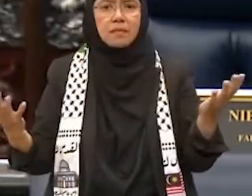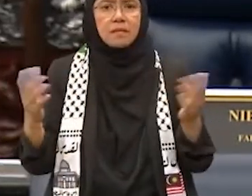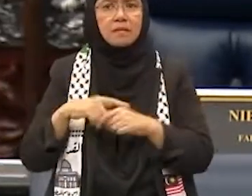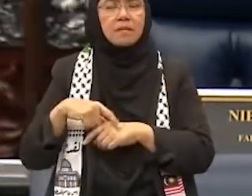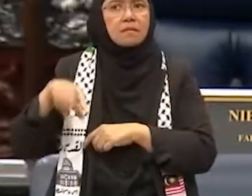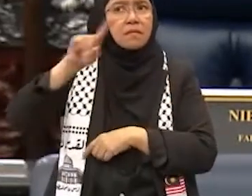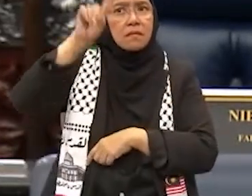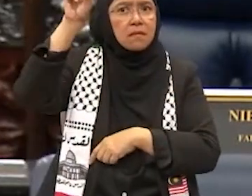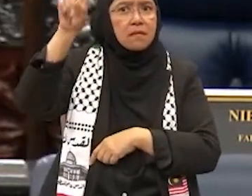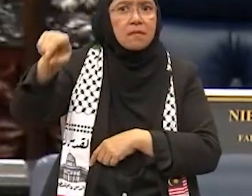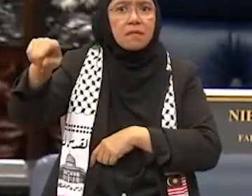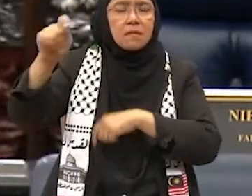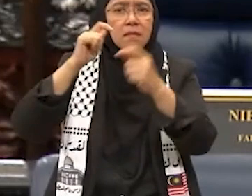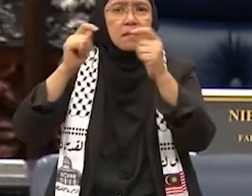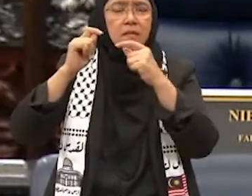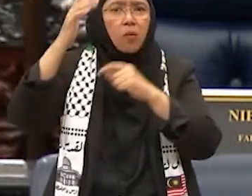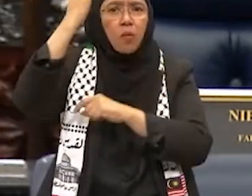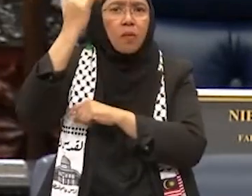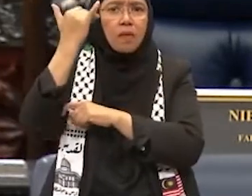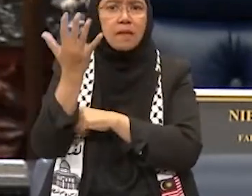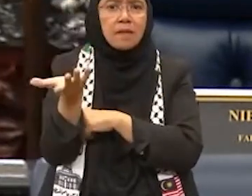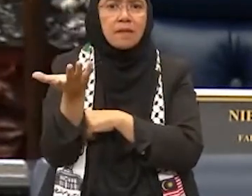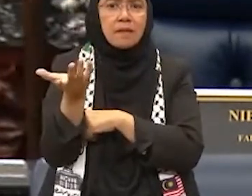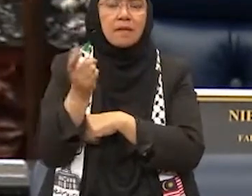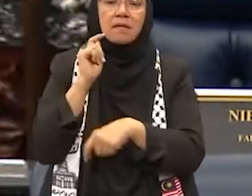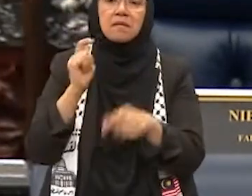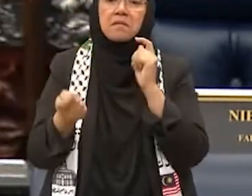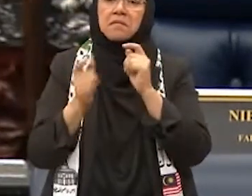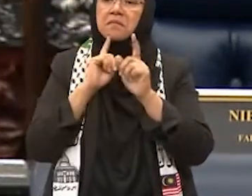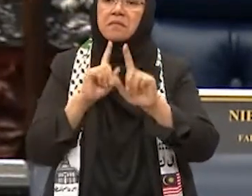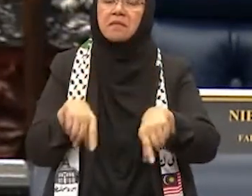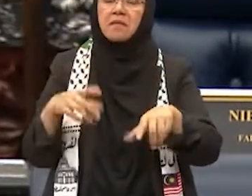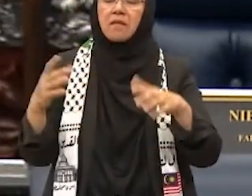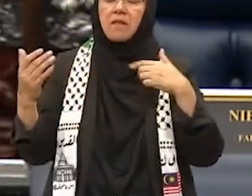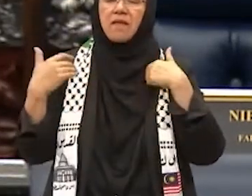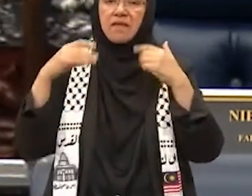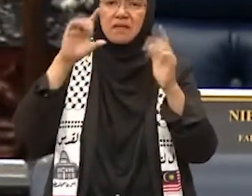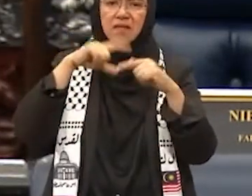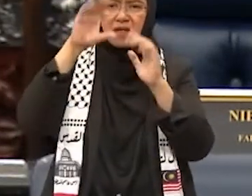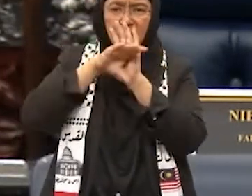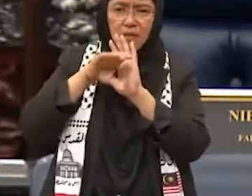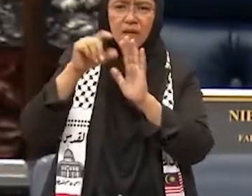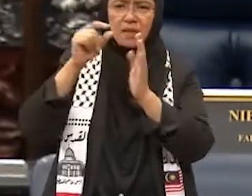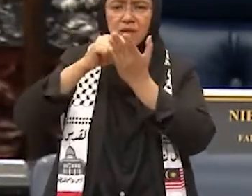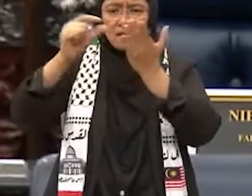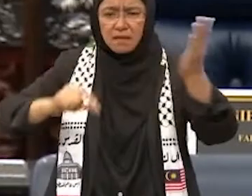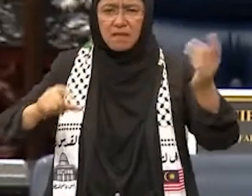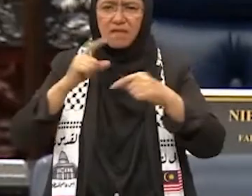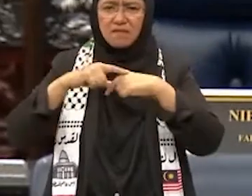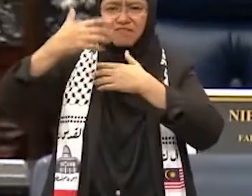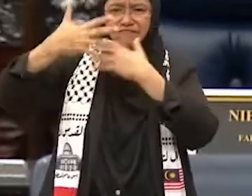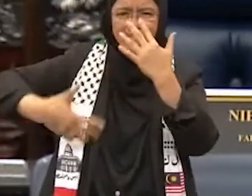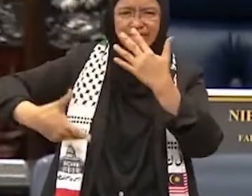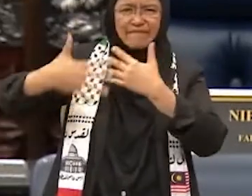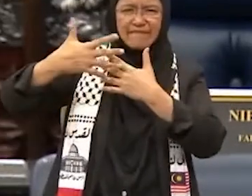ada grafik-grafik yang terlalu Apa nama ni macam berdarah dan sebagainya bila bila pihak